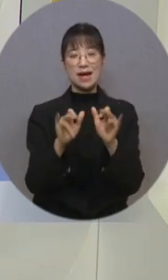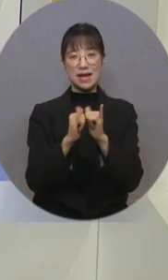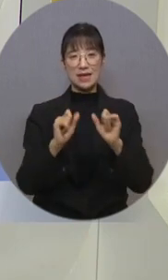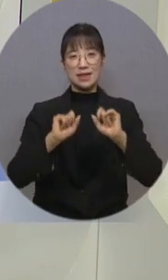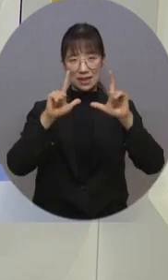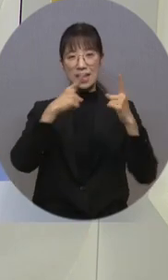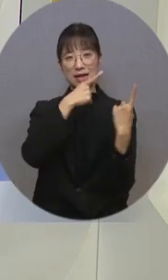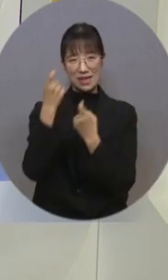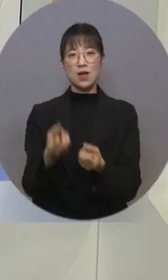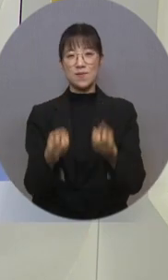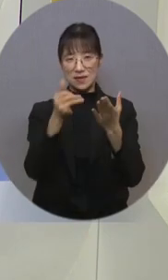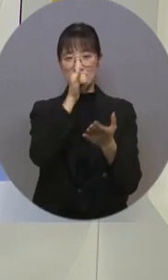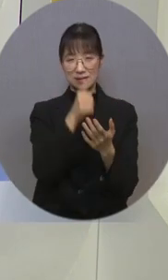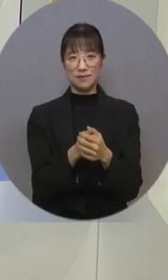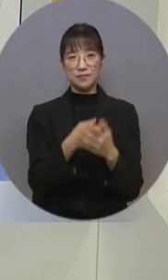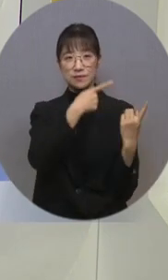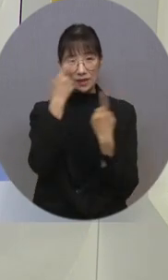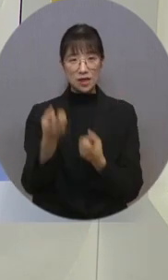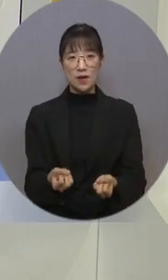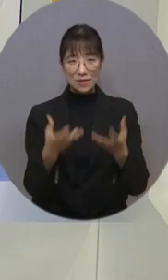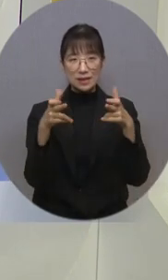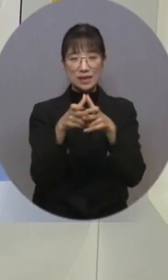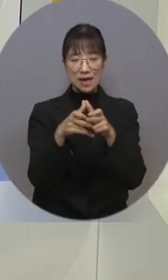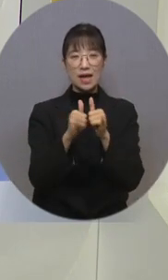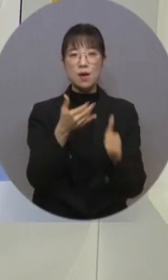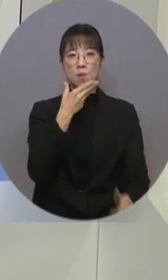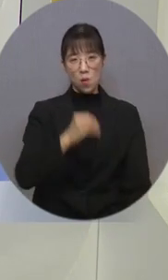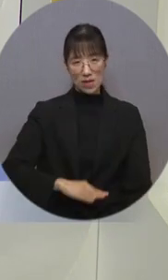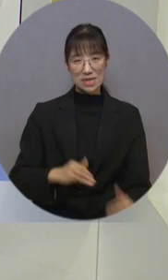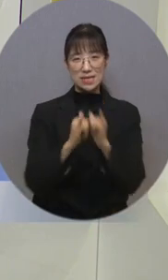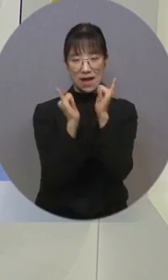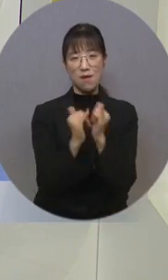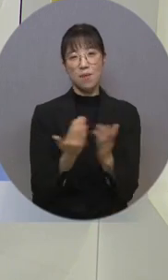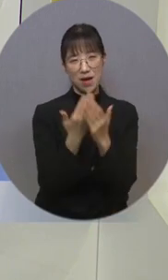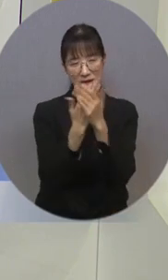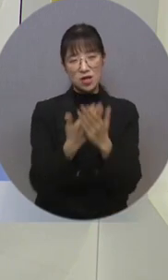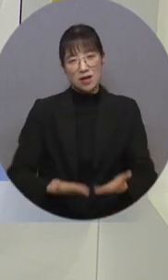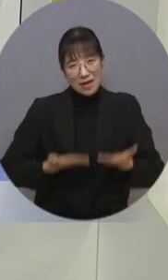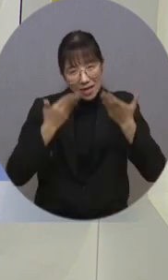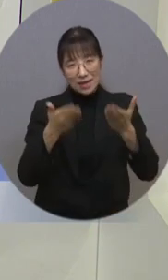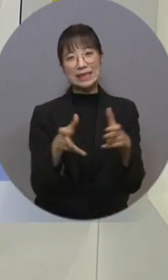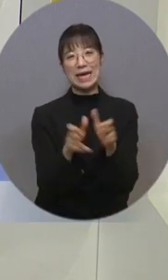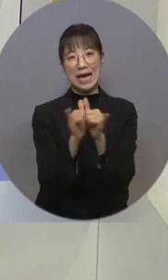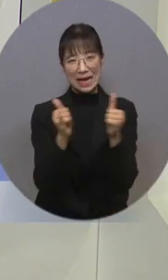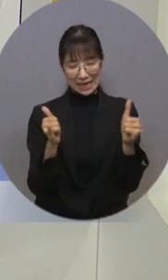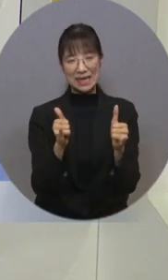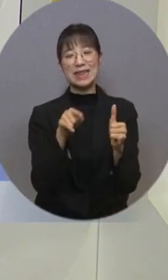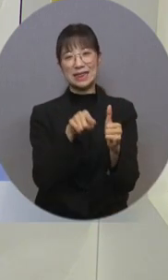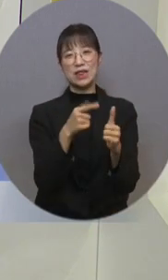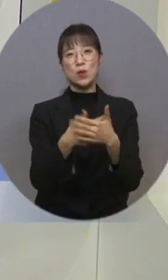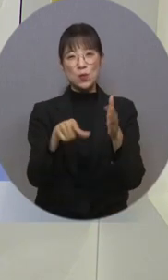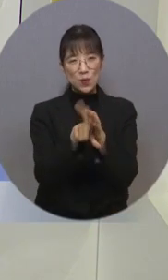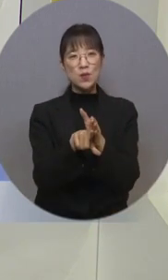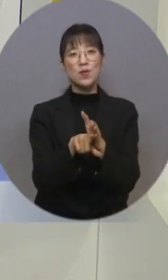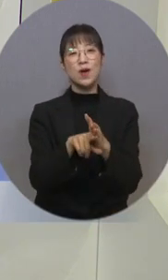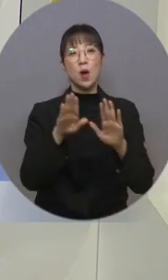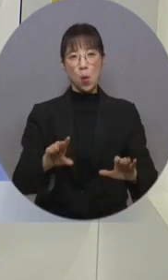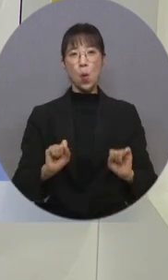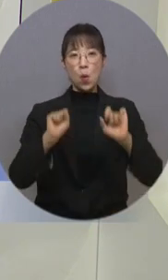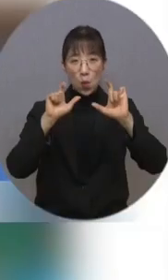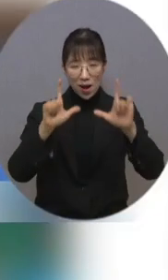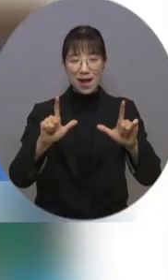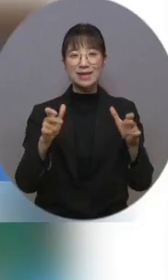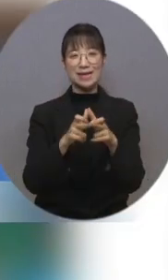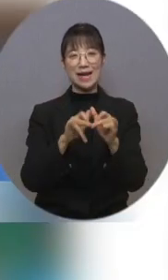열리는데요. 기념식에는 장애인 복지와 사회발전에 기여한 장애인에게 수여하는 올해의 장애인상 시상식이